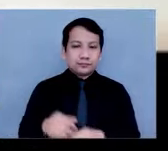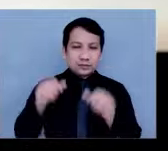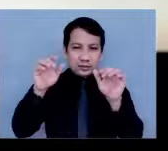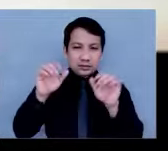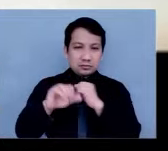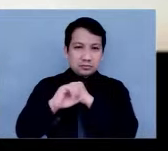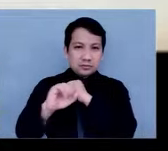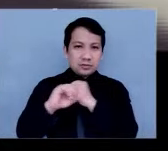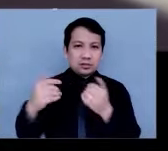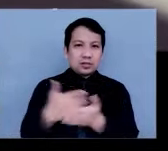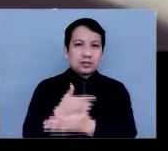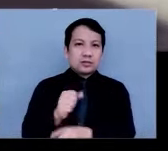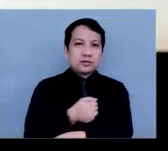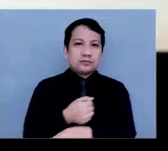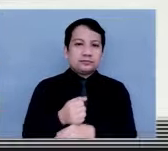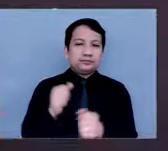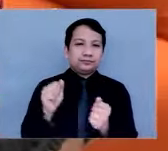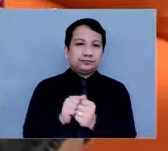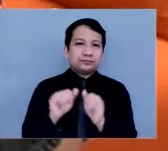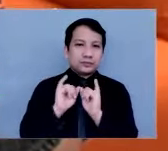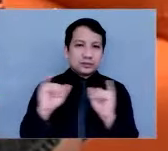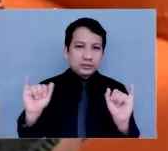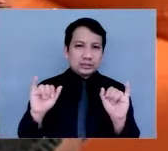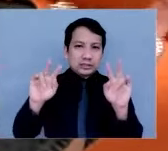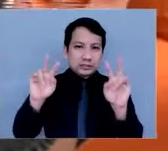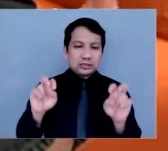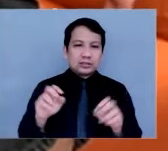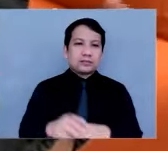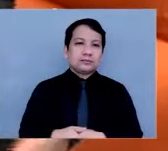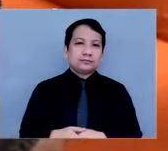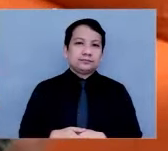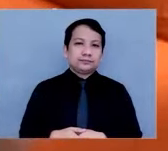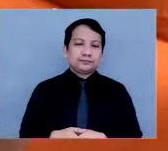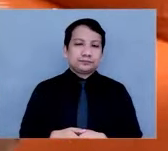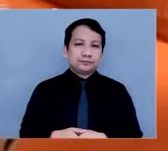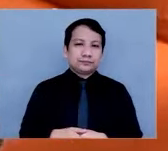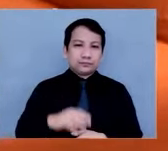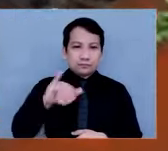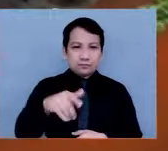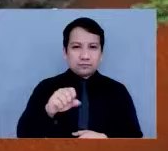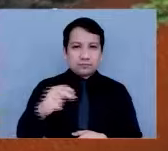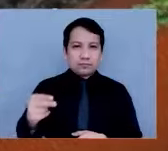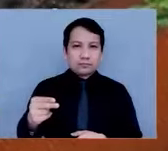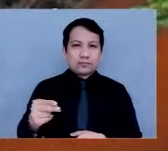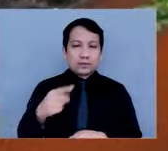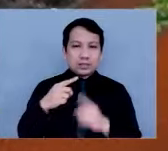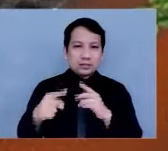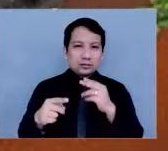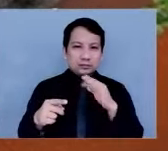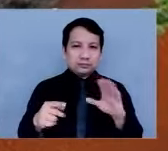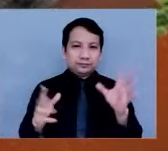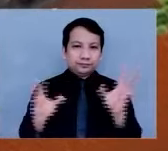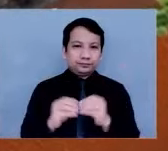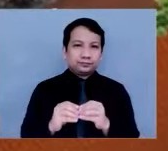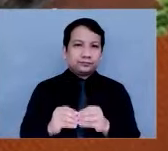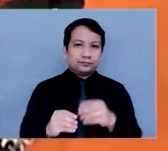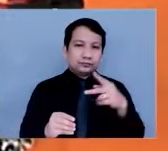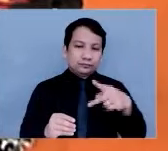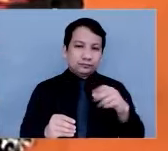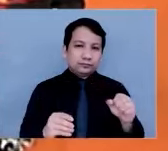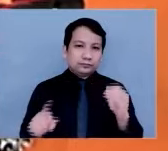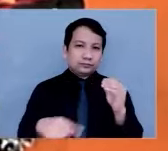bagong album with the same title. At speaking of Josh, naka-one-on-one chikahan ng News 5 ang P-pop star tungkol